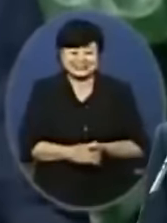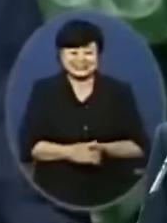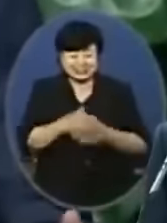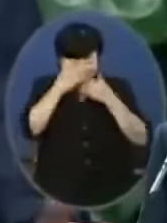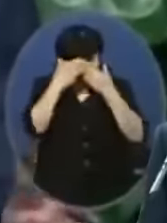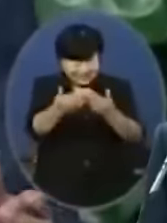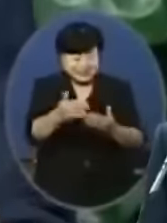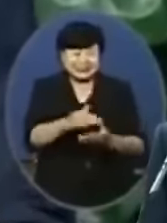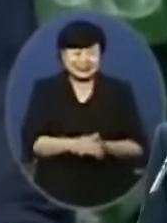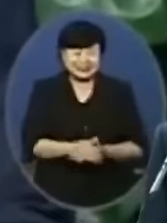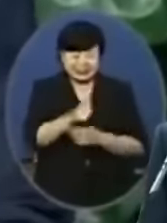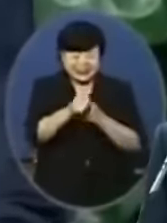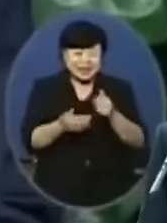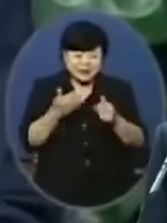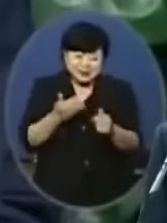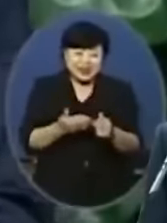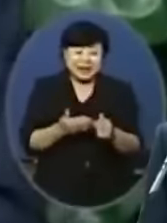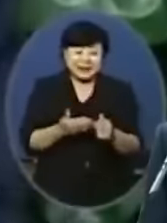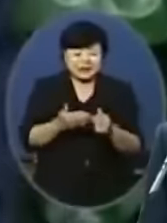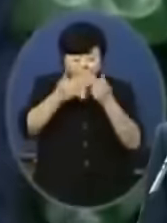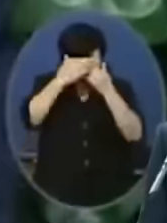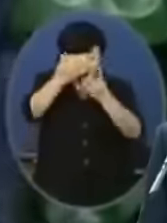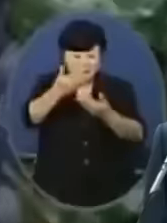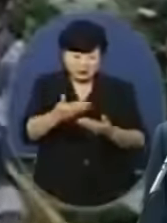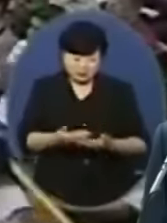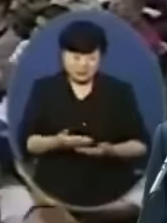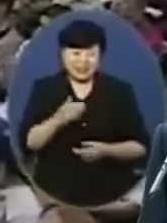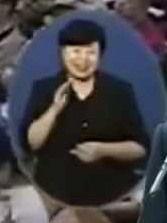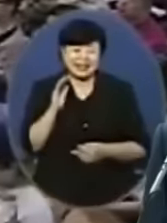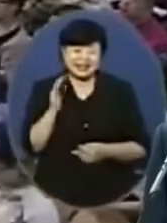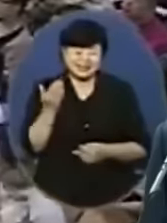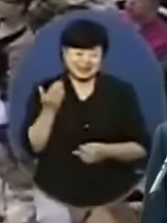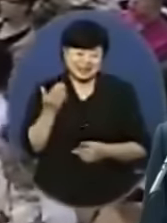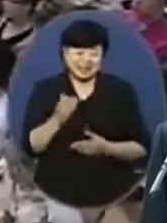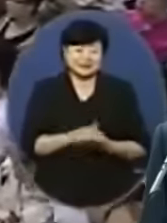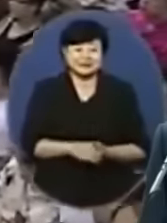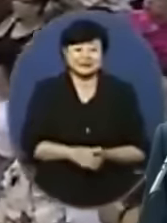값없이 하나님 아버지가 주신 것이 좋지 않습니까?